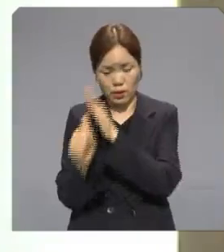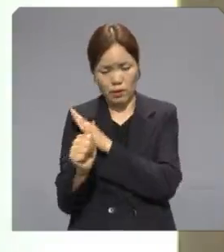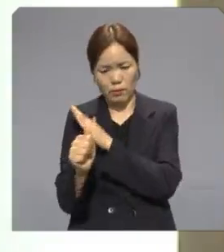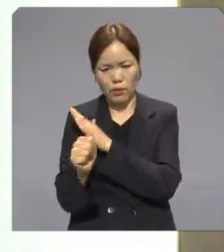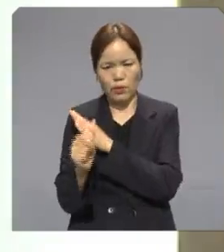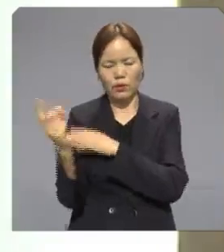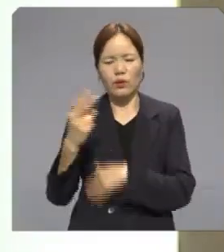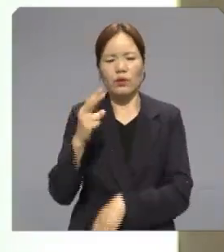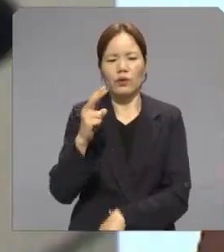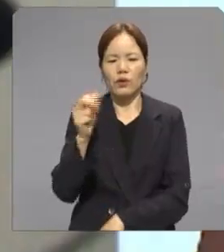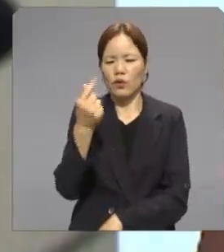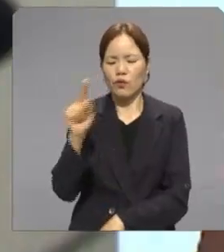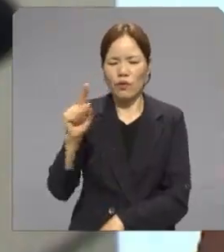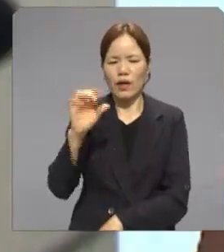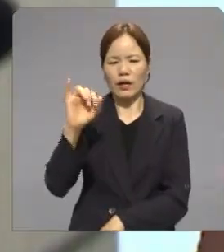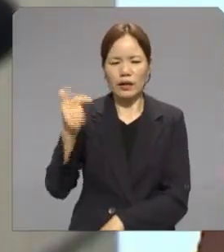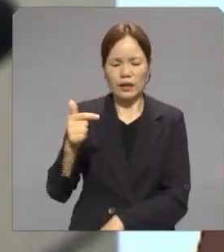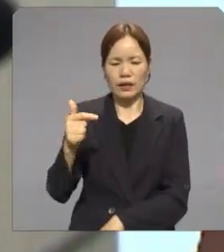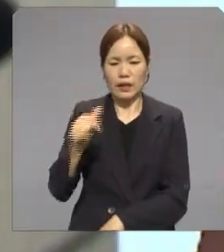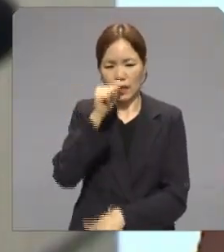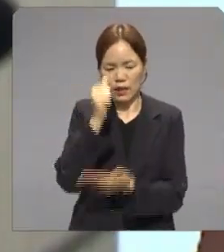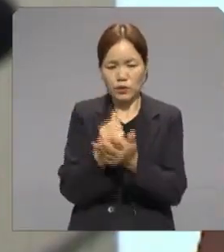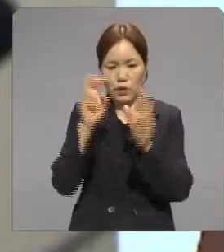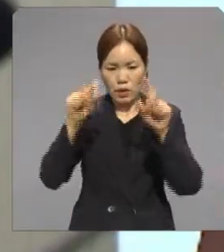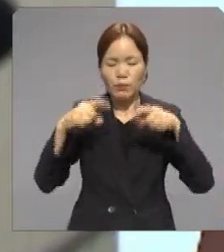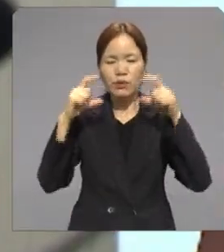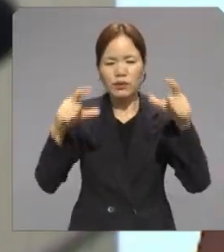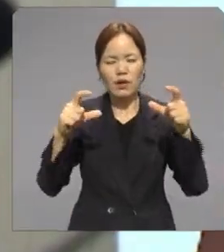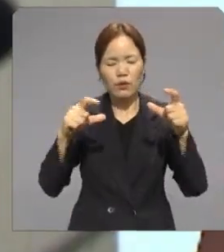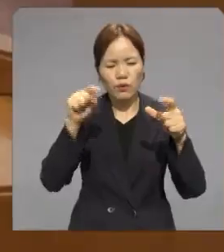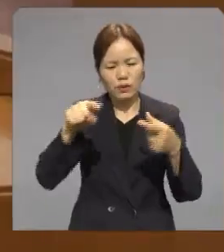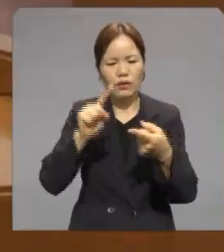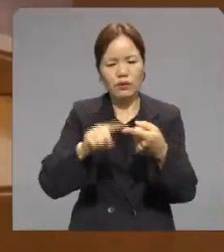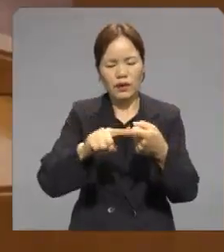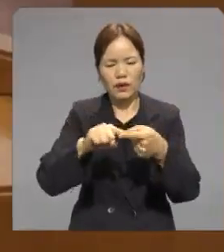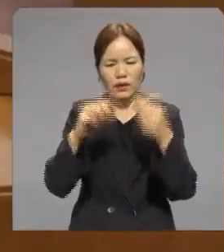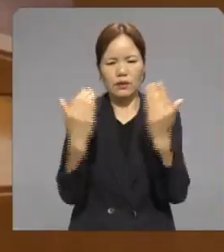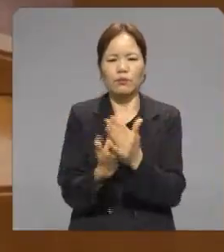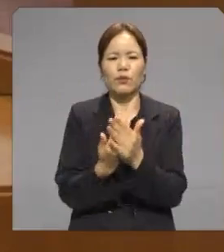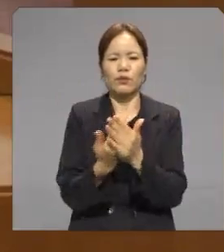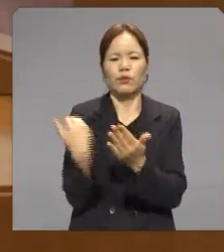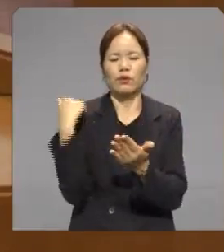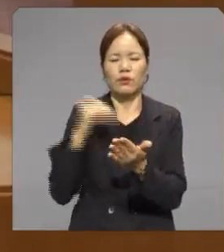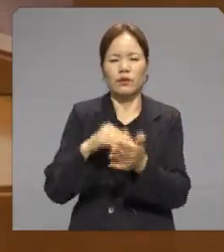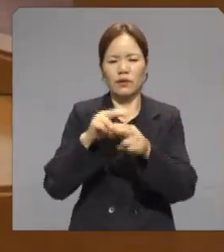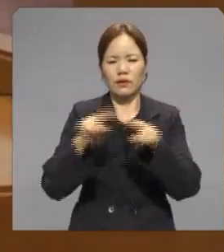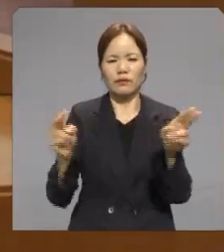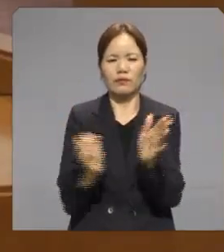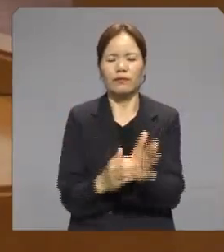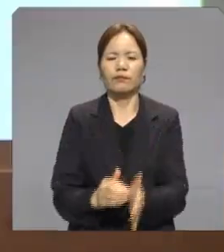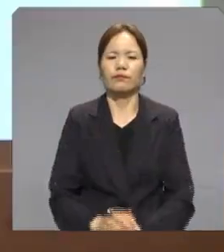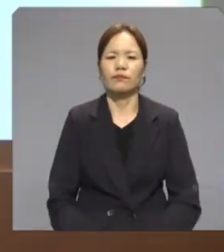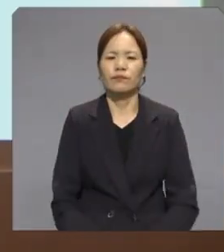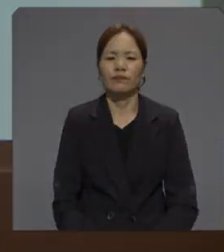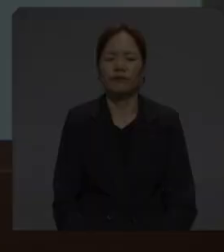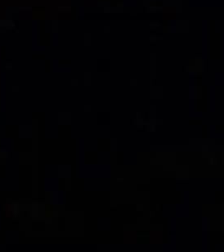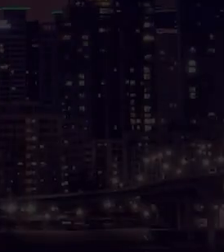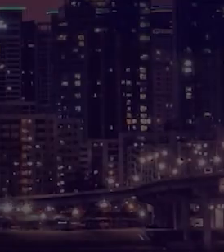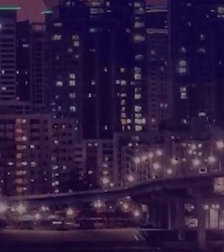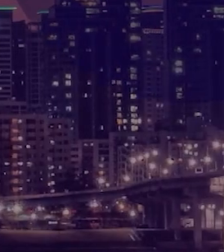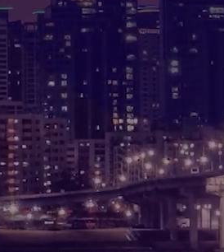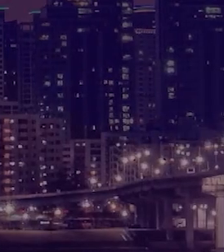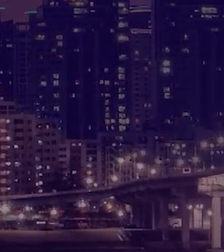화인테크노의 무죄를 선고한 원심 판결도 파견 관계 인정에 따라 파기환송됐습니다. OBS 뉴스 이정현입니다.